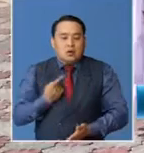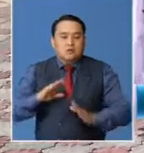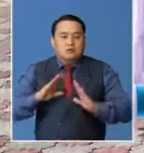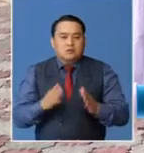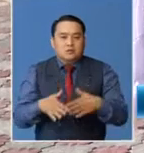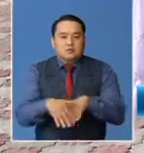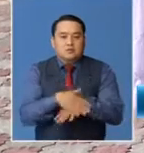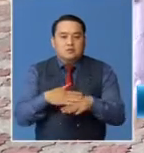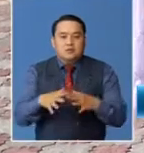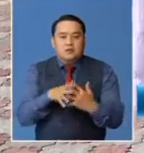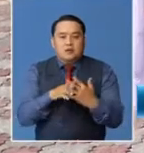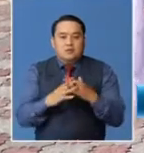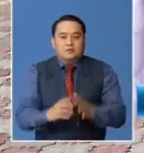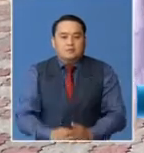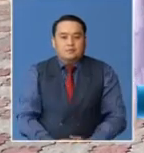для сельчан.